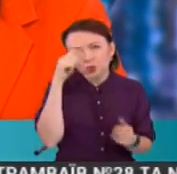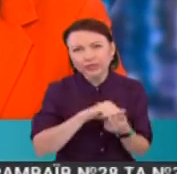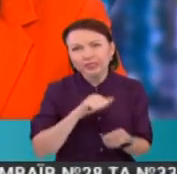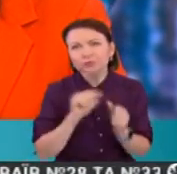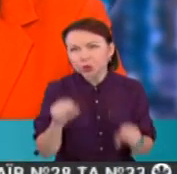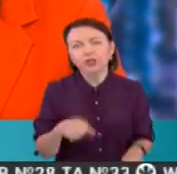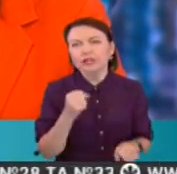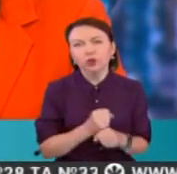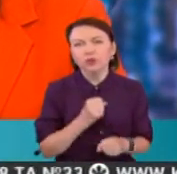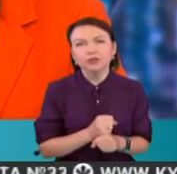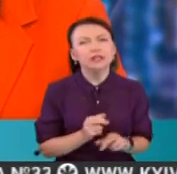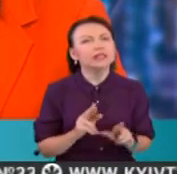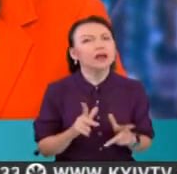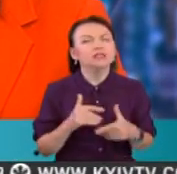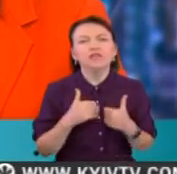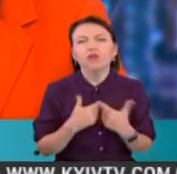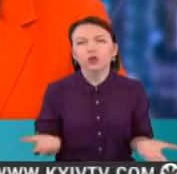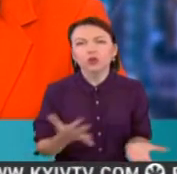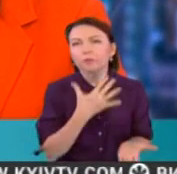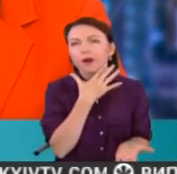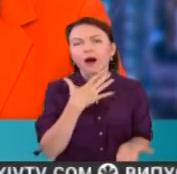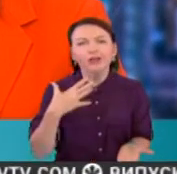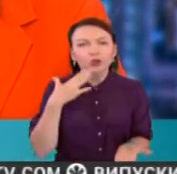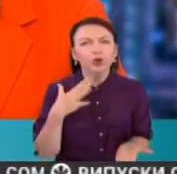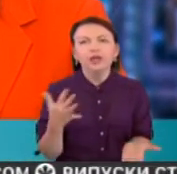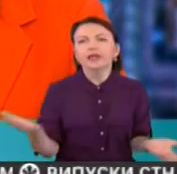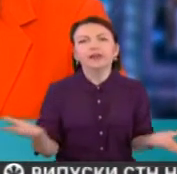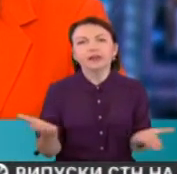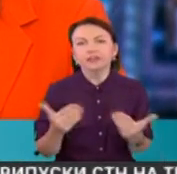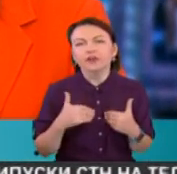наробити як завгодно, багато і яких